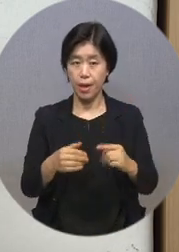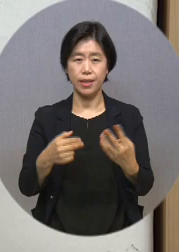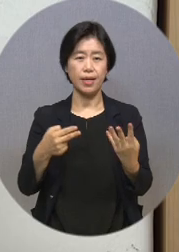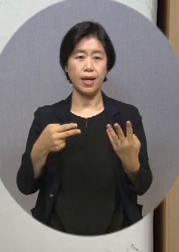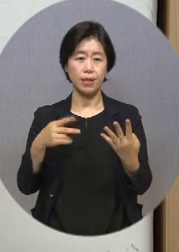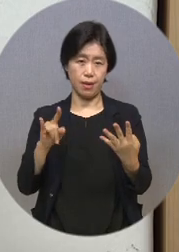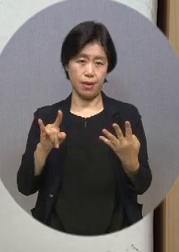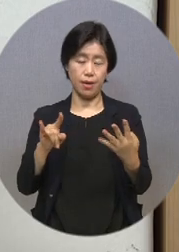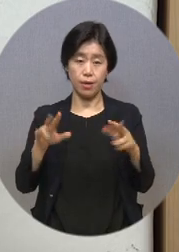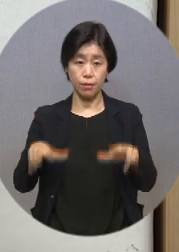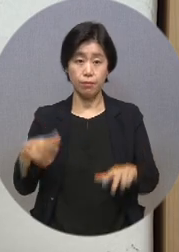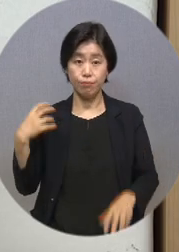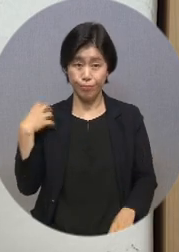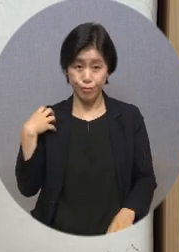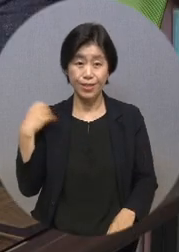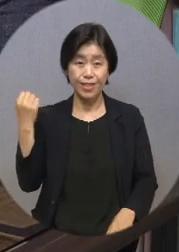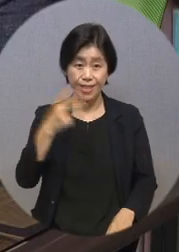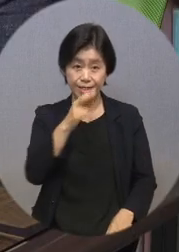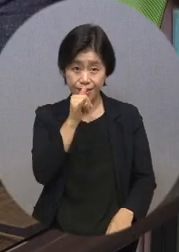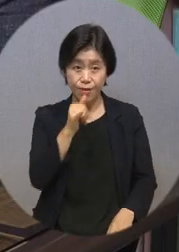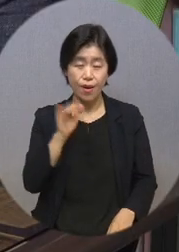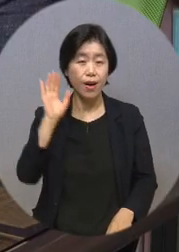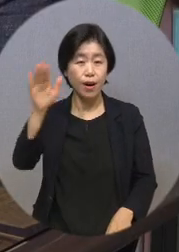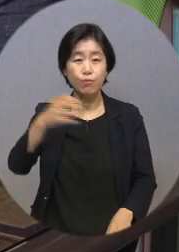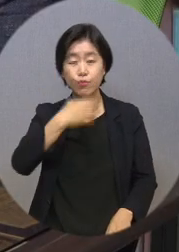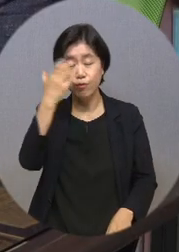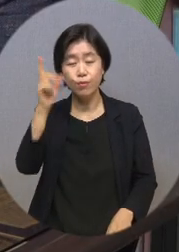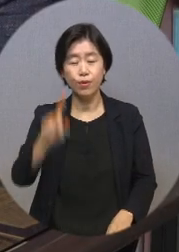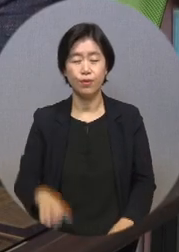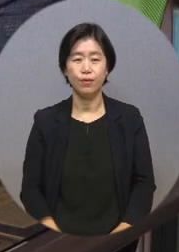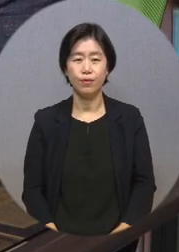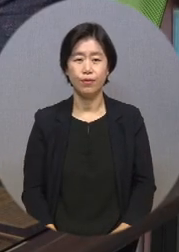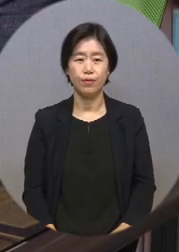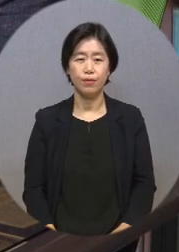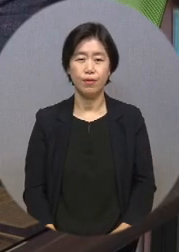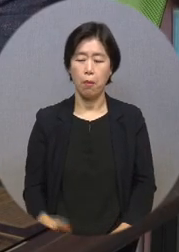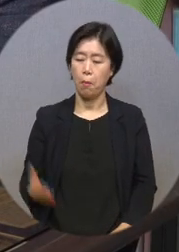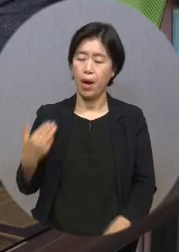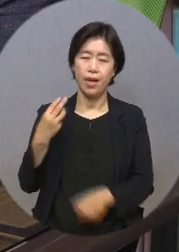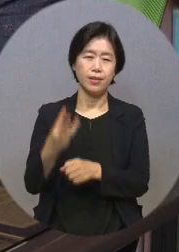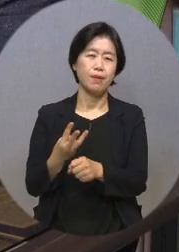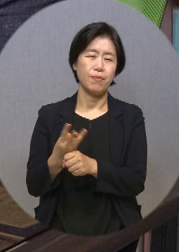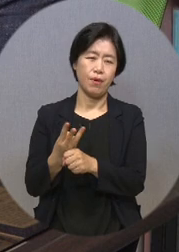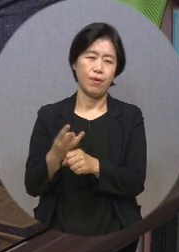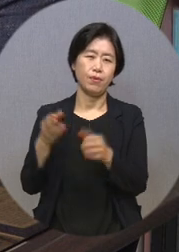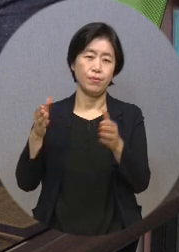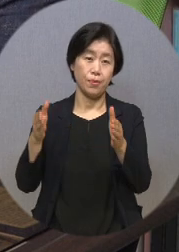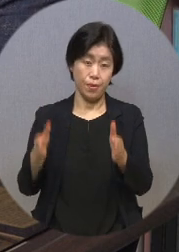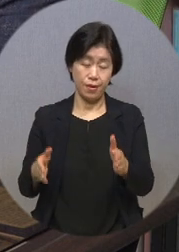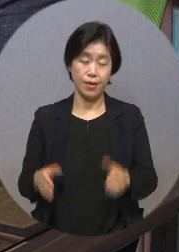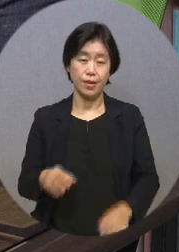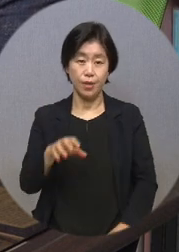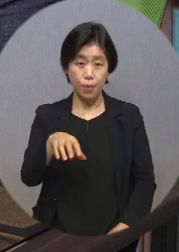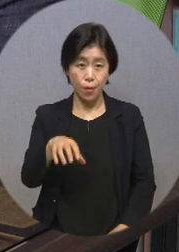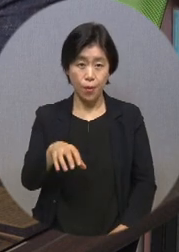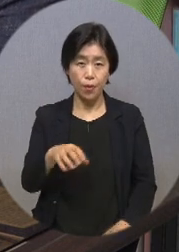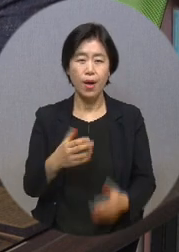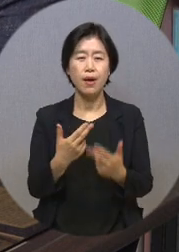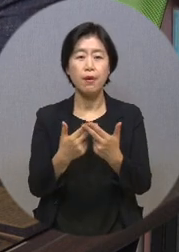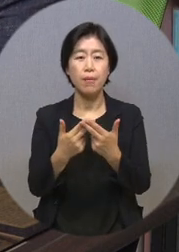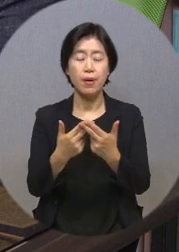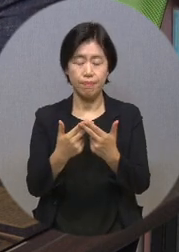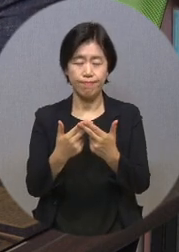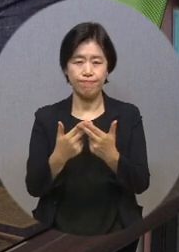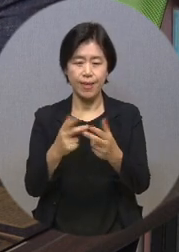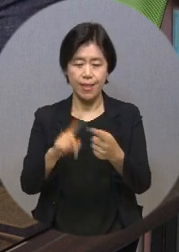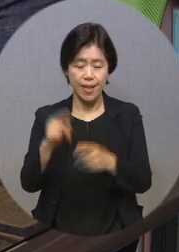앞으로의 포부가 또 있으실 것 같아요. 네, 먼저 지난 3년간 기초가 튼튼하지 못했던 우리 협의회가 그 기초를